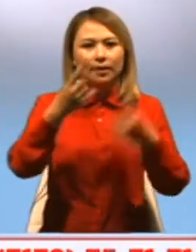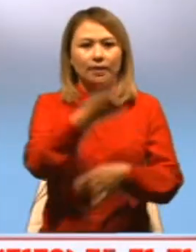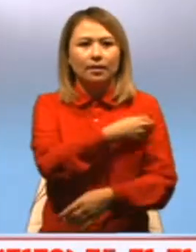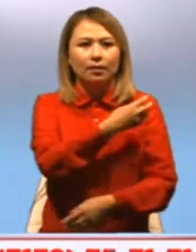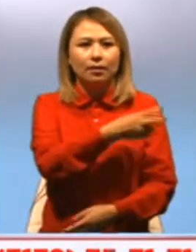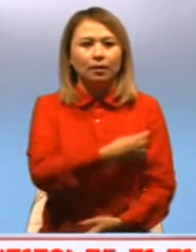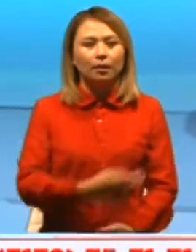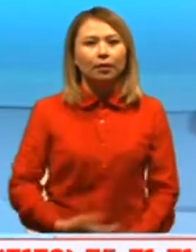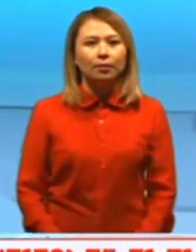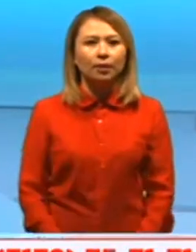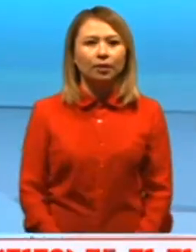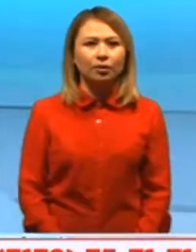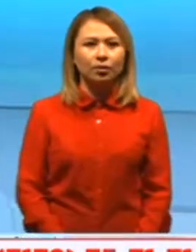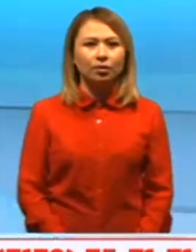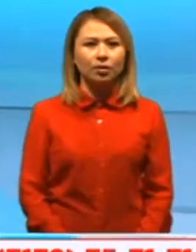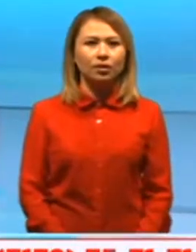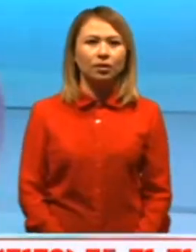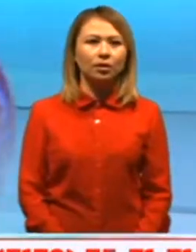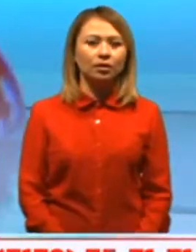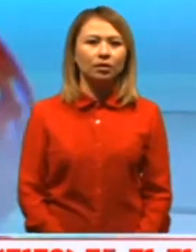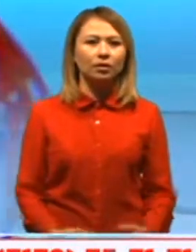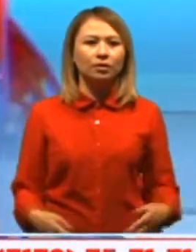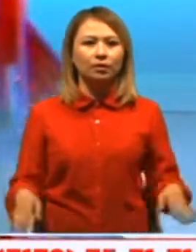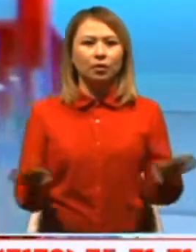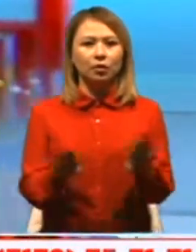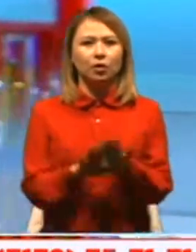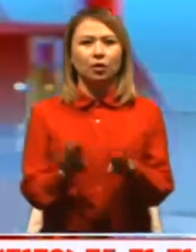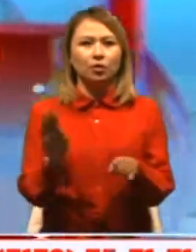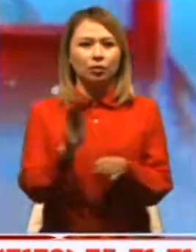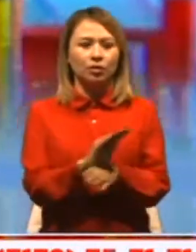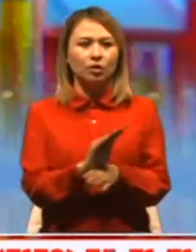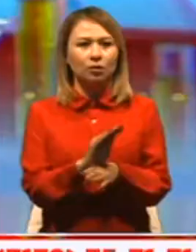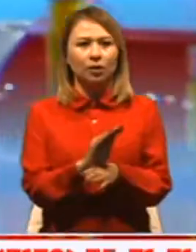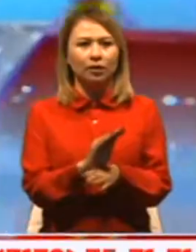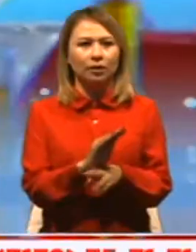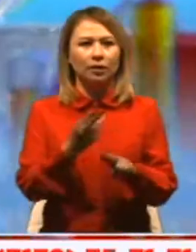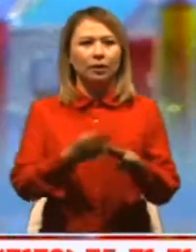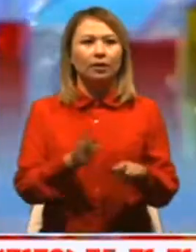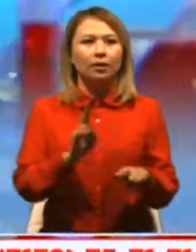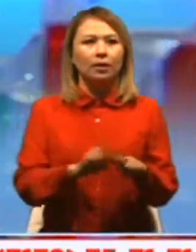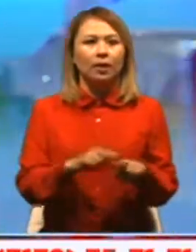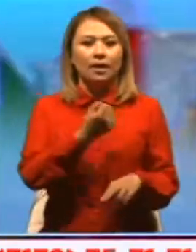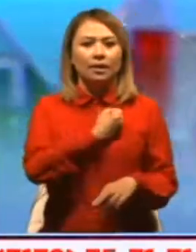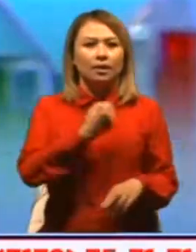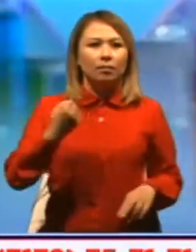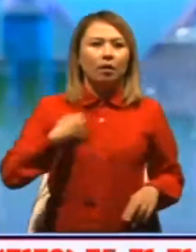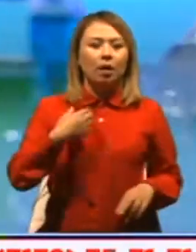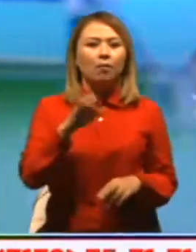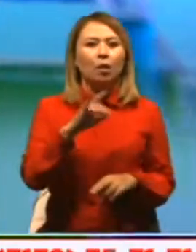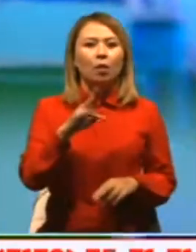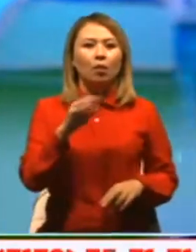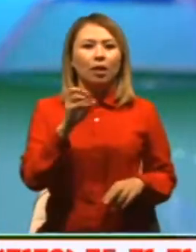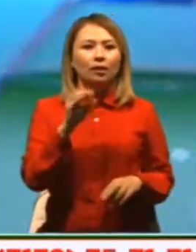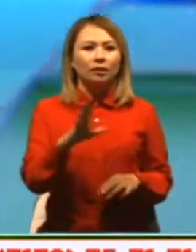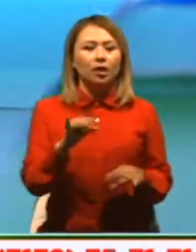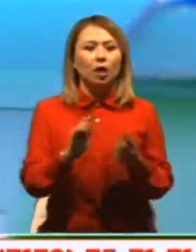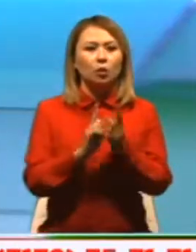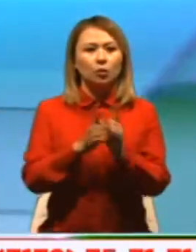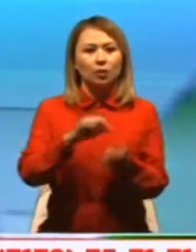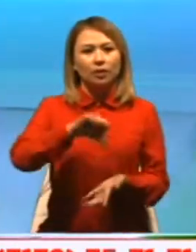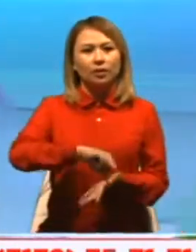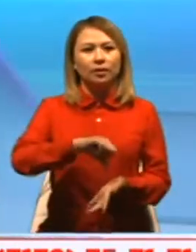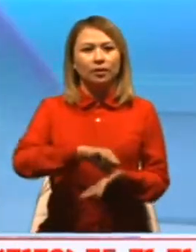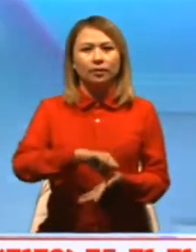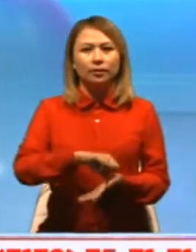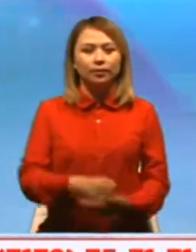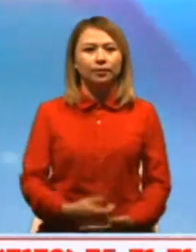айтады. Бүгін бізде тікелей эфирде нефролог дәрігер Гаухар Әлібек қызы, терапевт Абай Құрматханұлы, сурдо аудармада